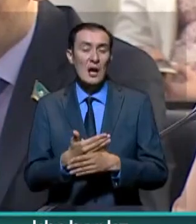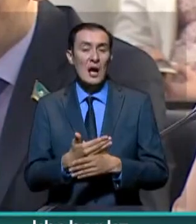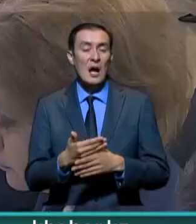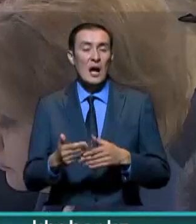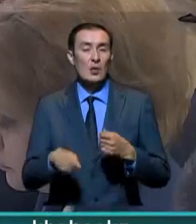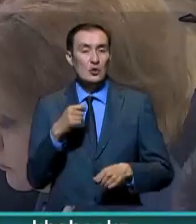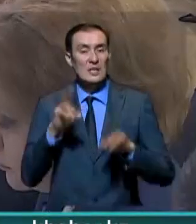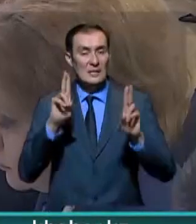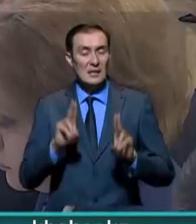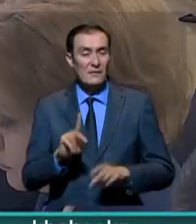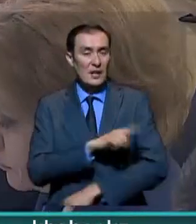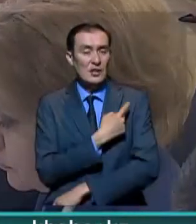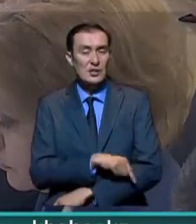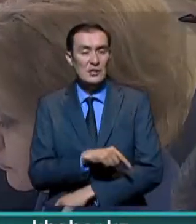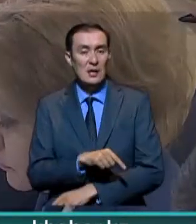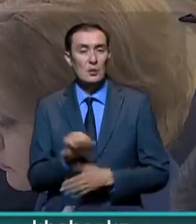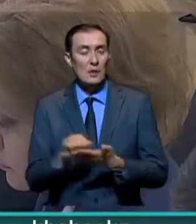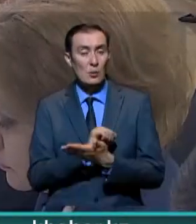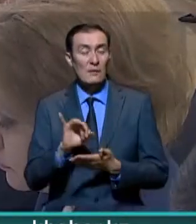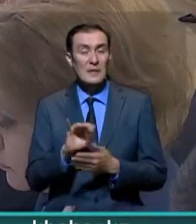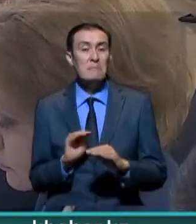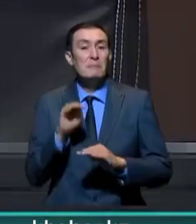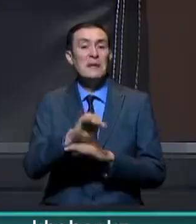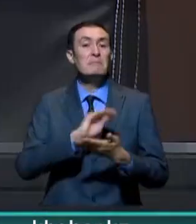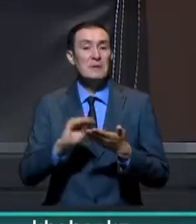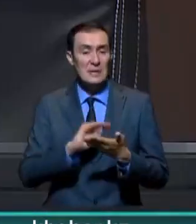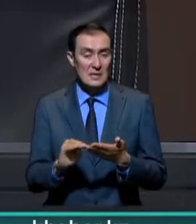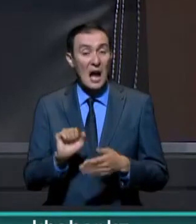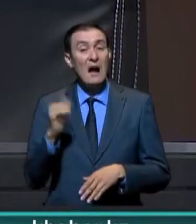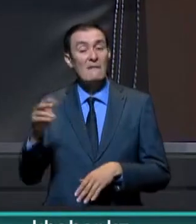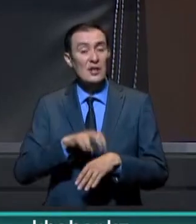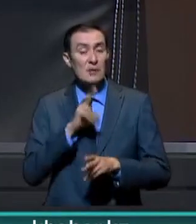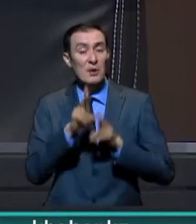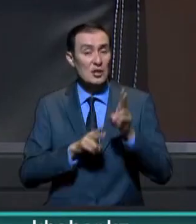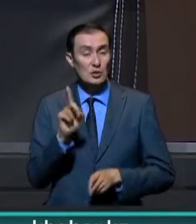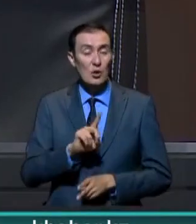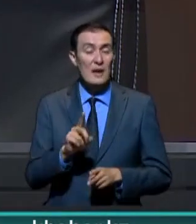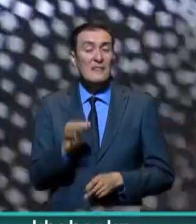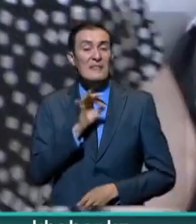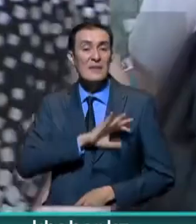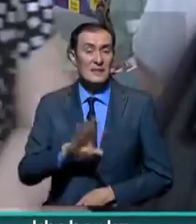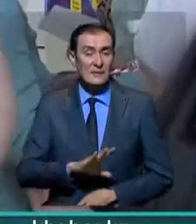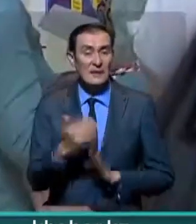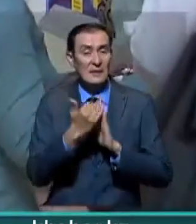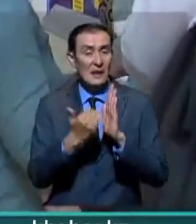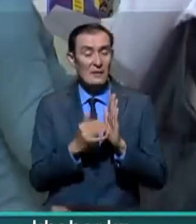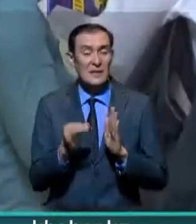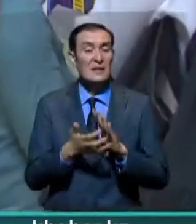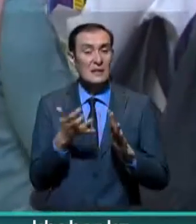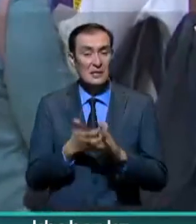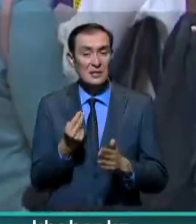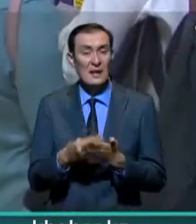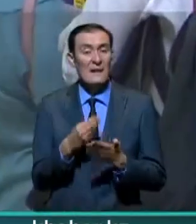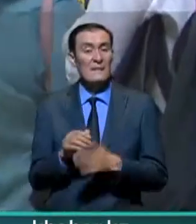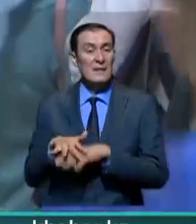от стандартов и клинических протоколов а также приписки в свою очередь врачи пожаловались на неэффективные тарифы и недостаточное